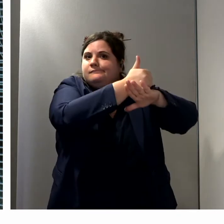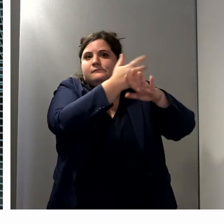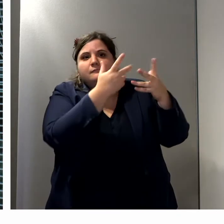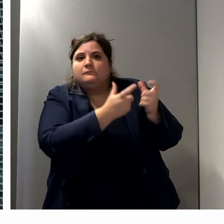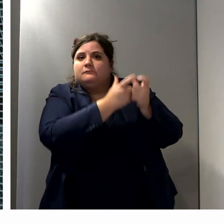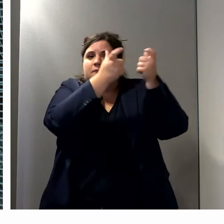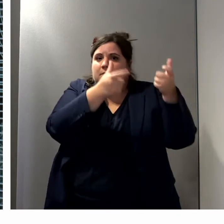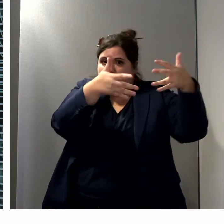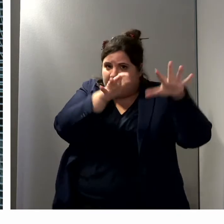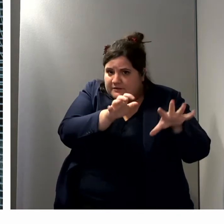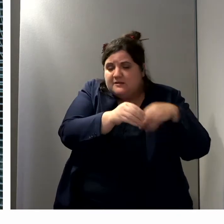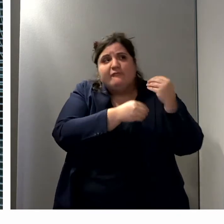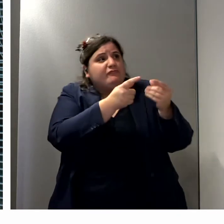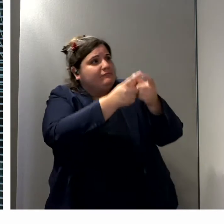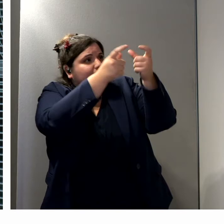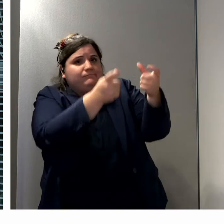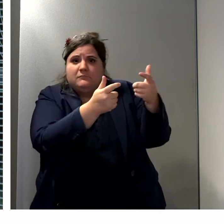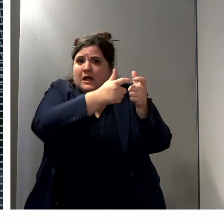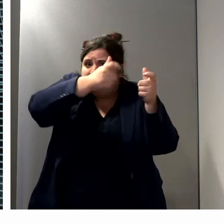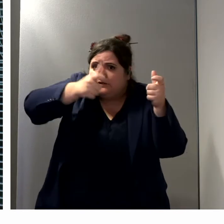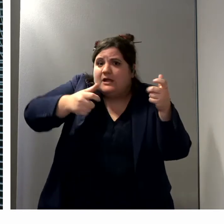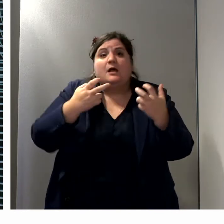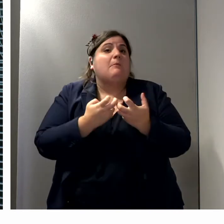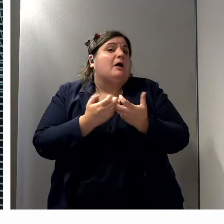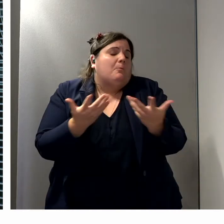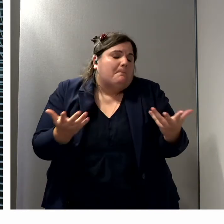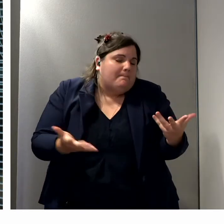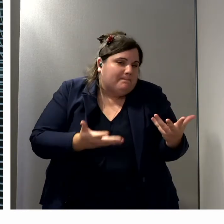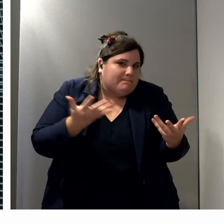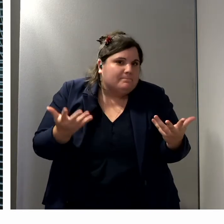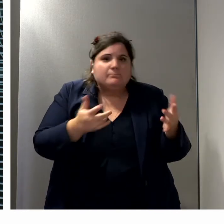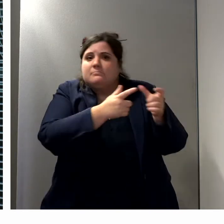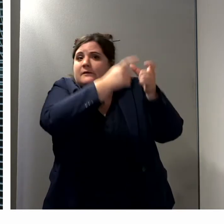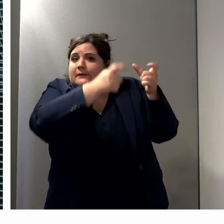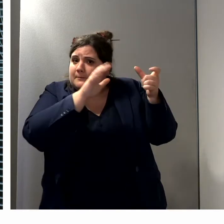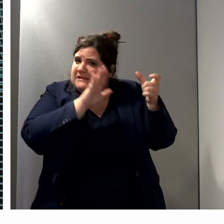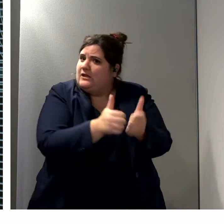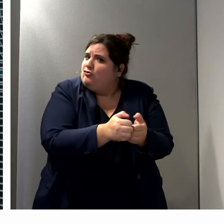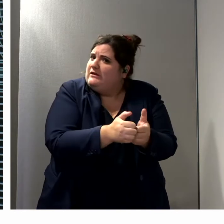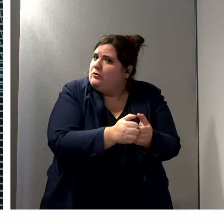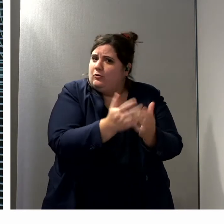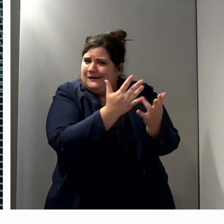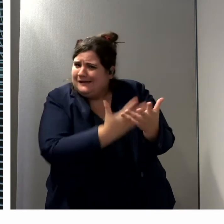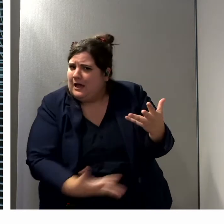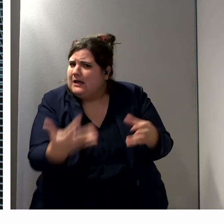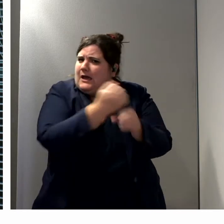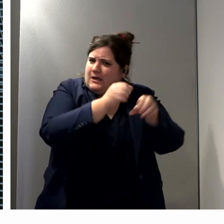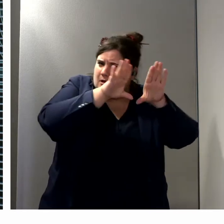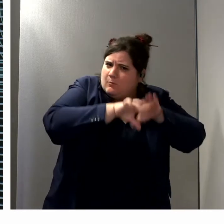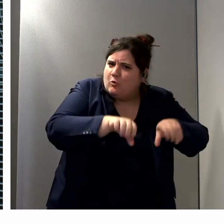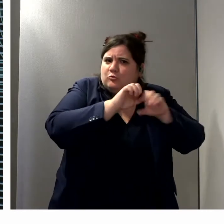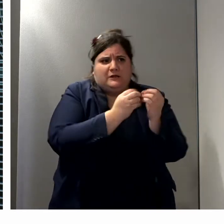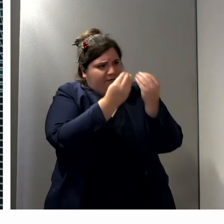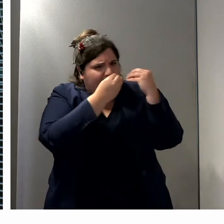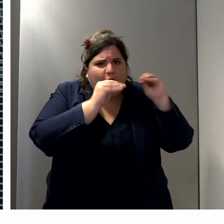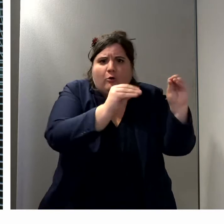acteurs institutionnels, des acteurs industriels, par exemple directement auprès des industriels du jeu vidéo, des gens qui